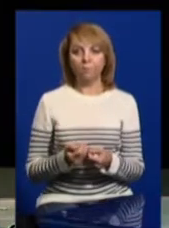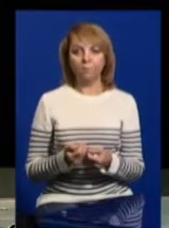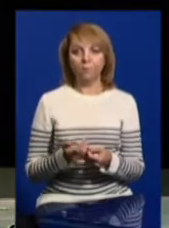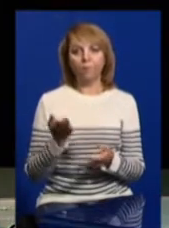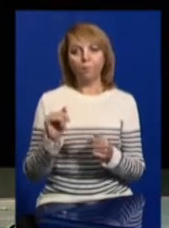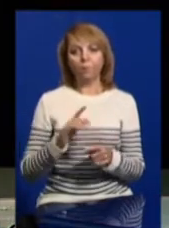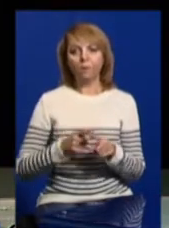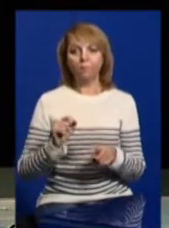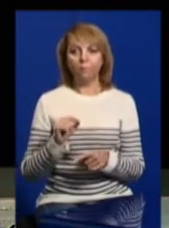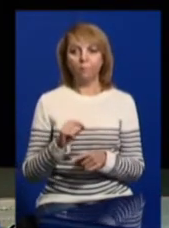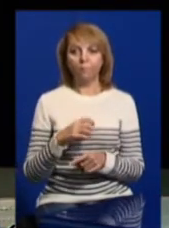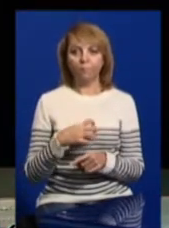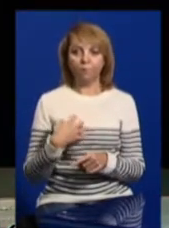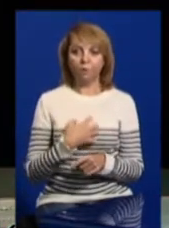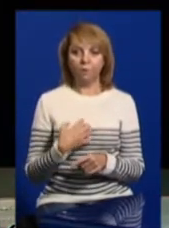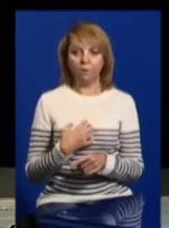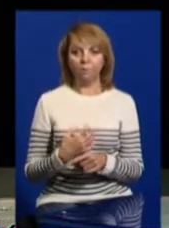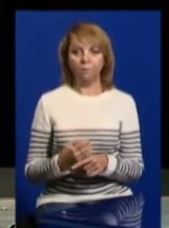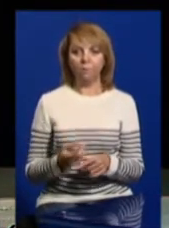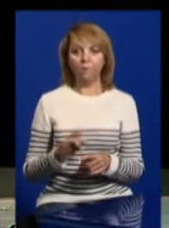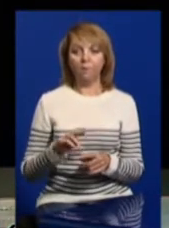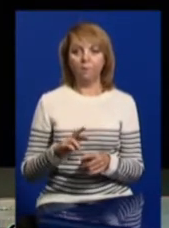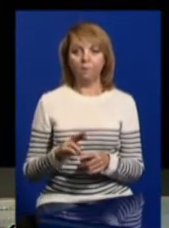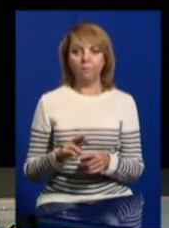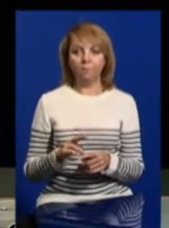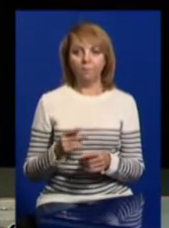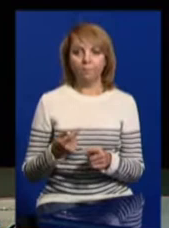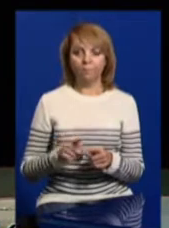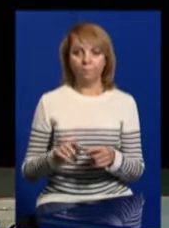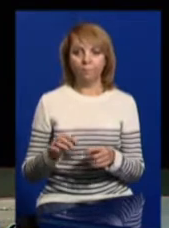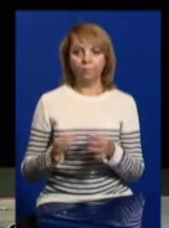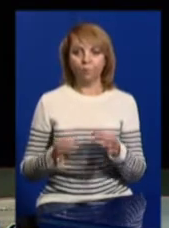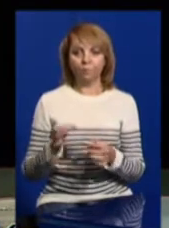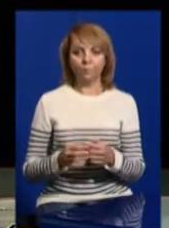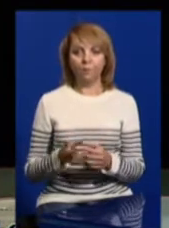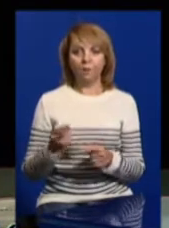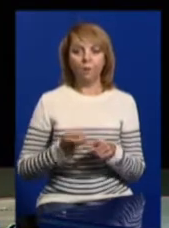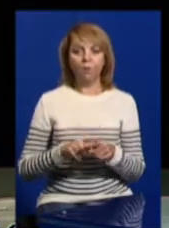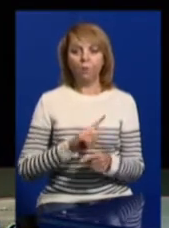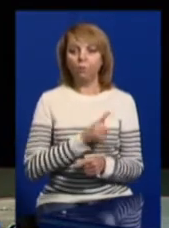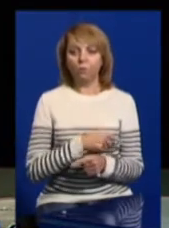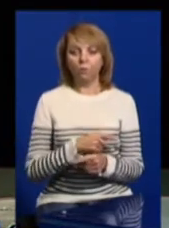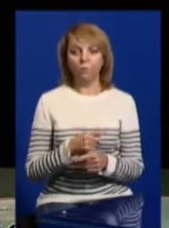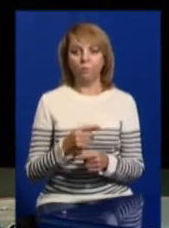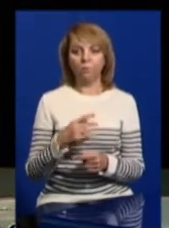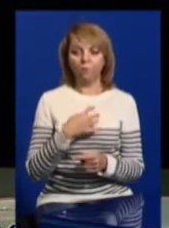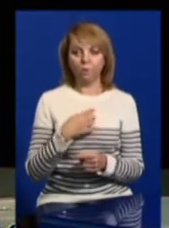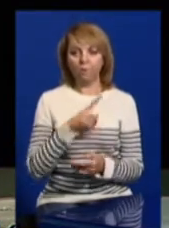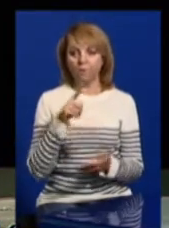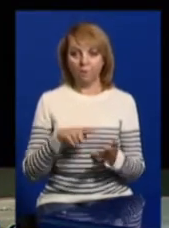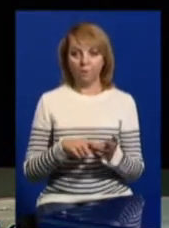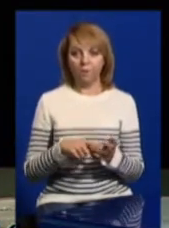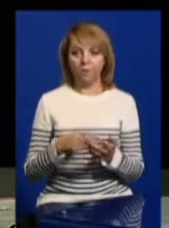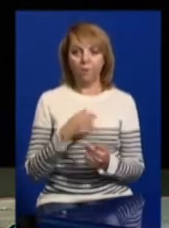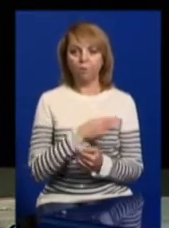може це бути визначним для судового процесу. Так, це дуже влучне питання. Я хочу вам сказати, на